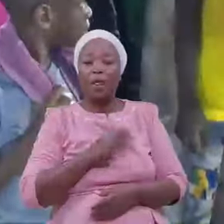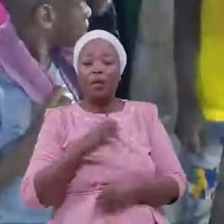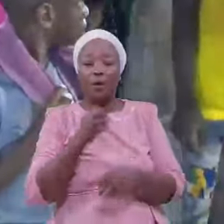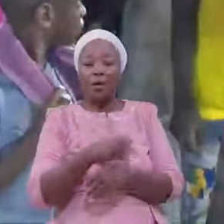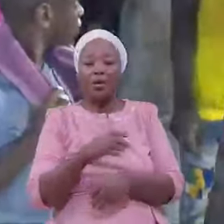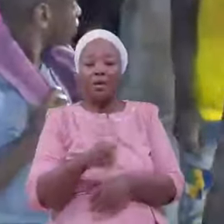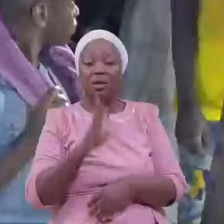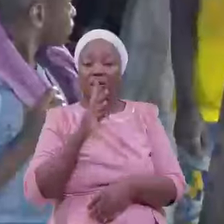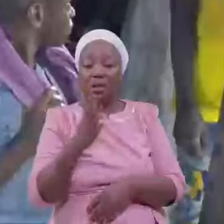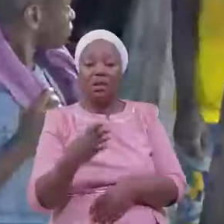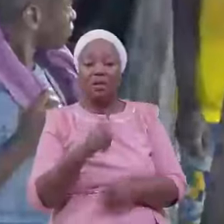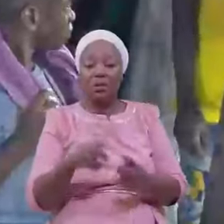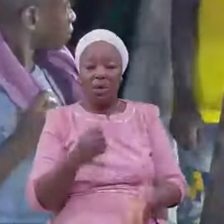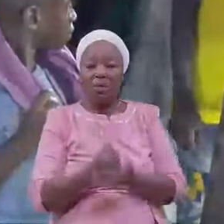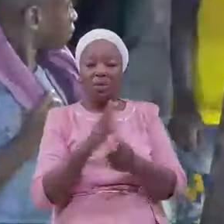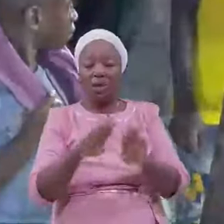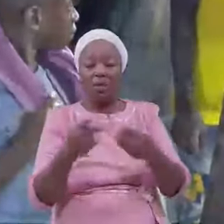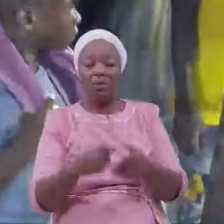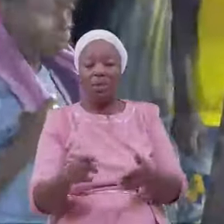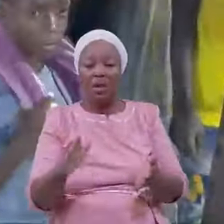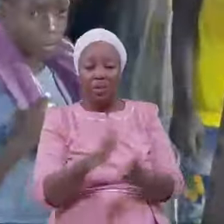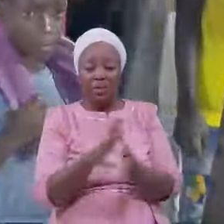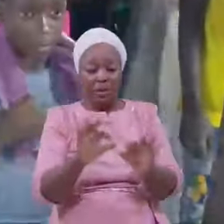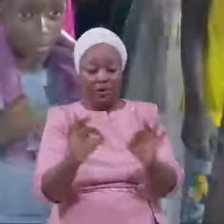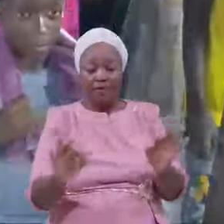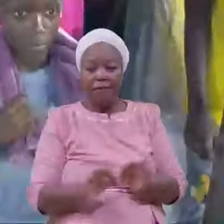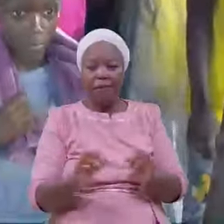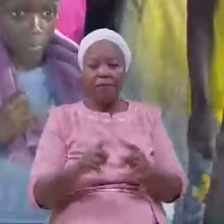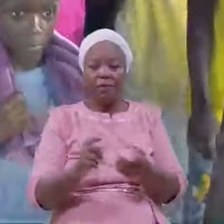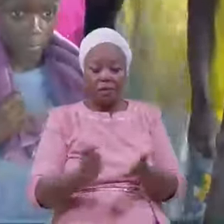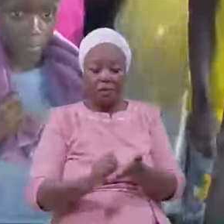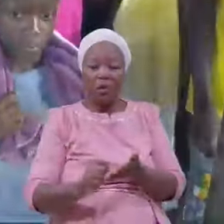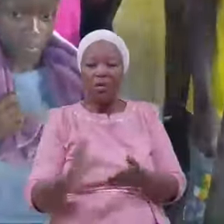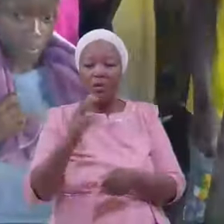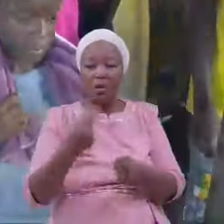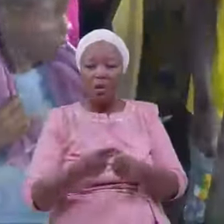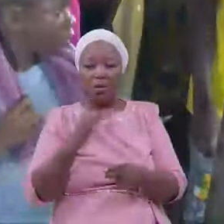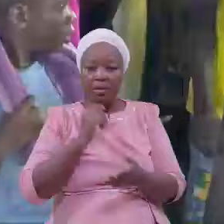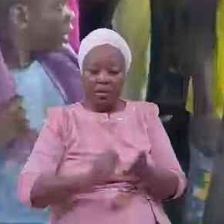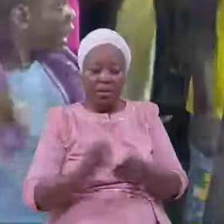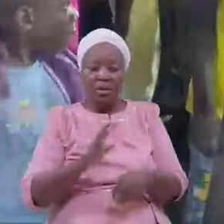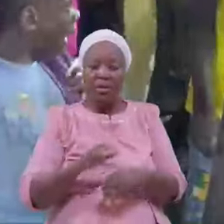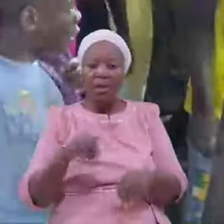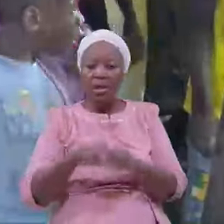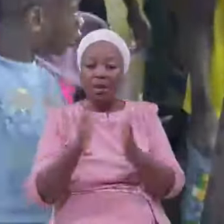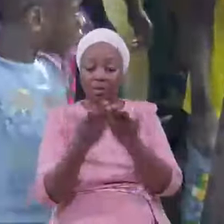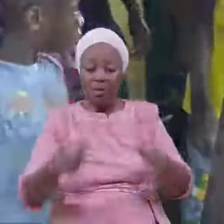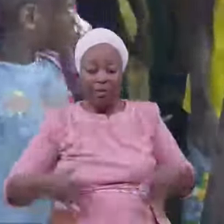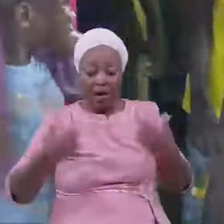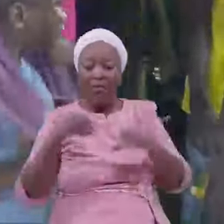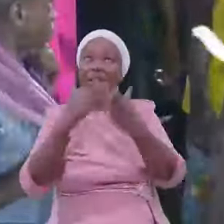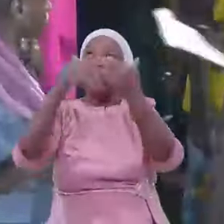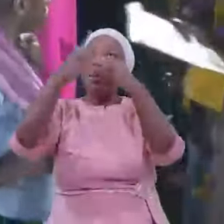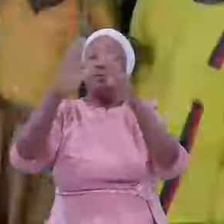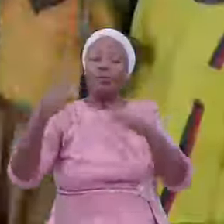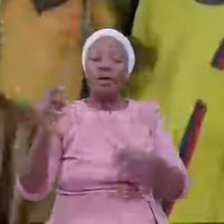you the sleep to feel. Your name is written already in the book of life in heaven. Now we need to write